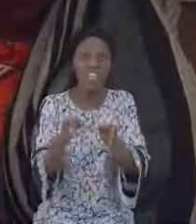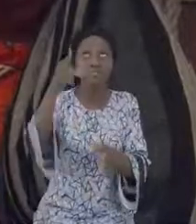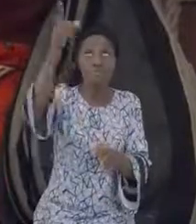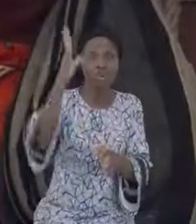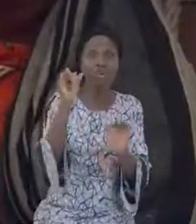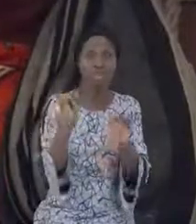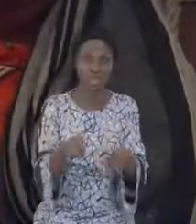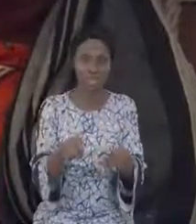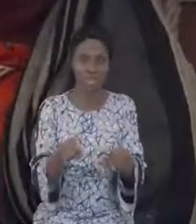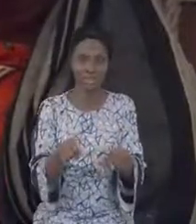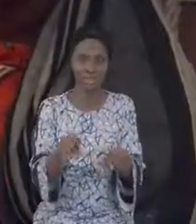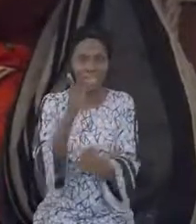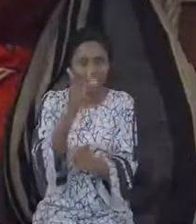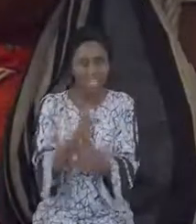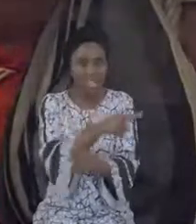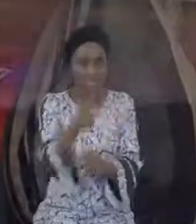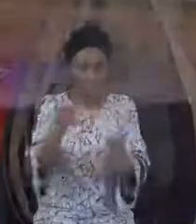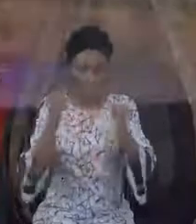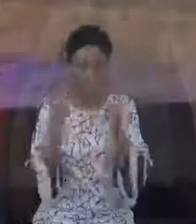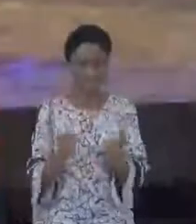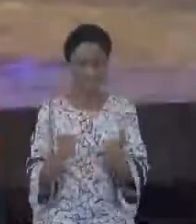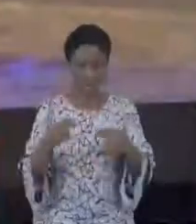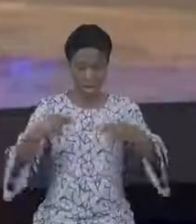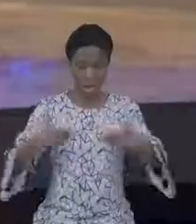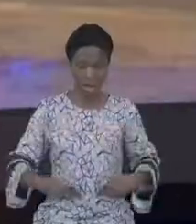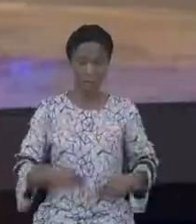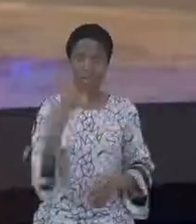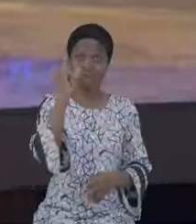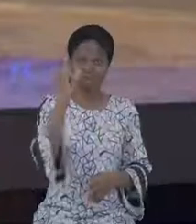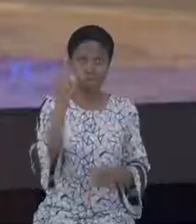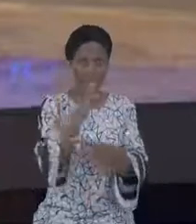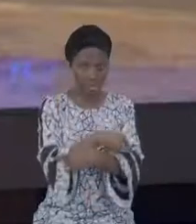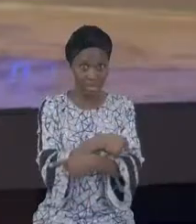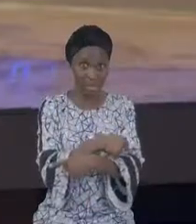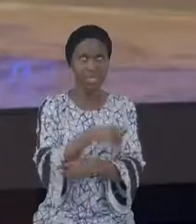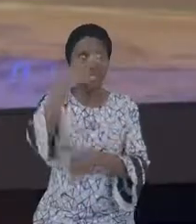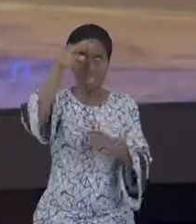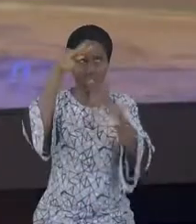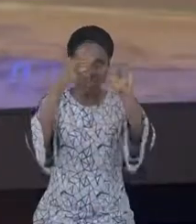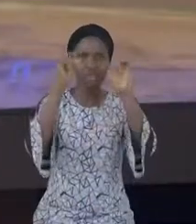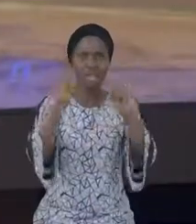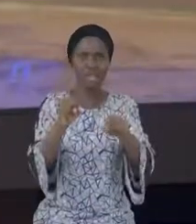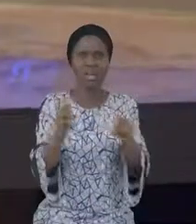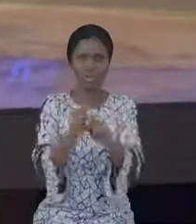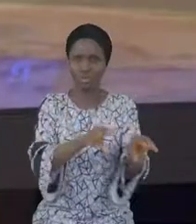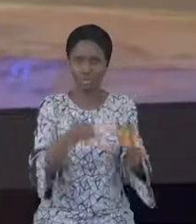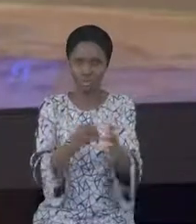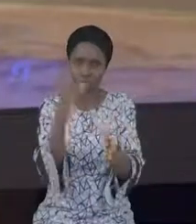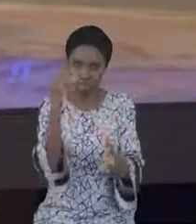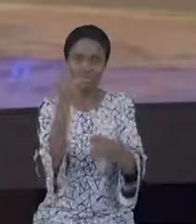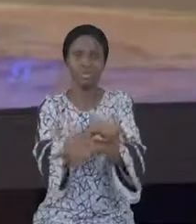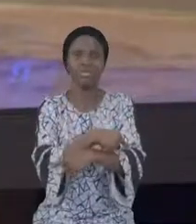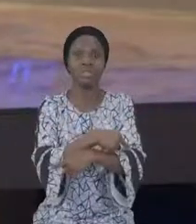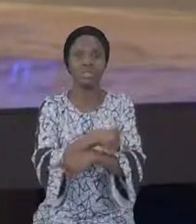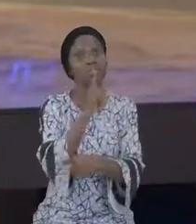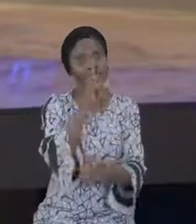te garder fort et bien portant un jour, il peut le faire deux jours, n'est-ce pas?